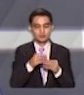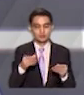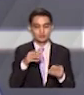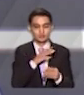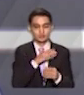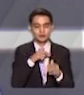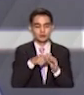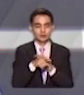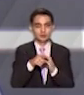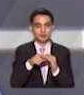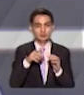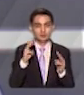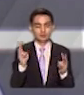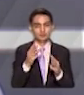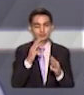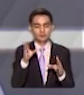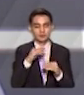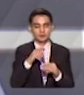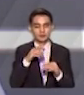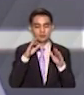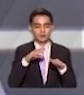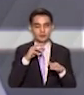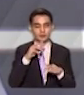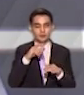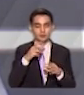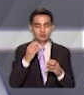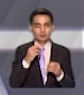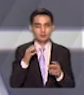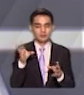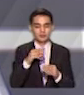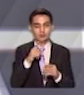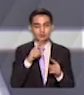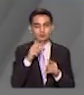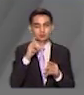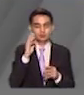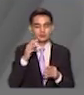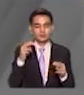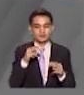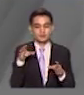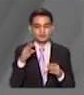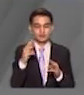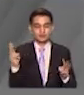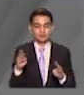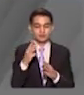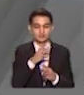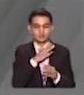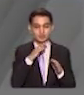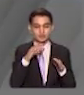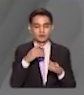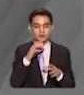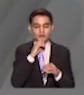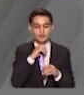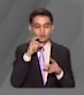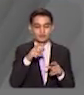үшін бөлімше ғимаратын өртеп, айғақ болатын заттарды жағып жіберген. Қазір ұрлық жасат деген